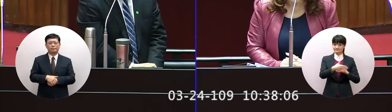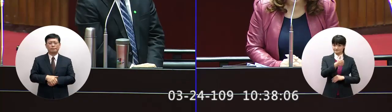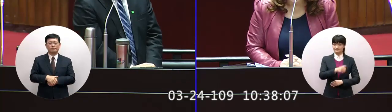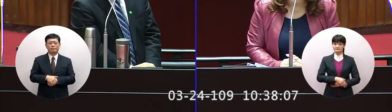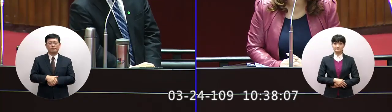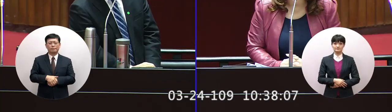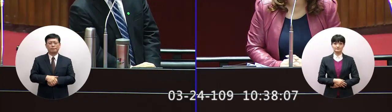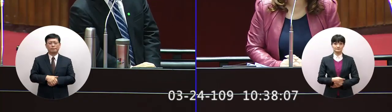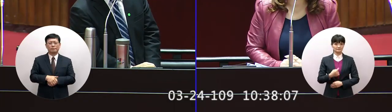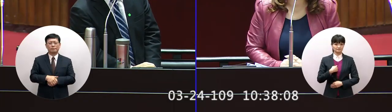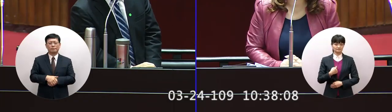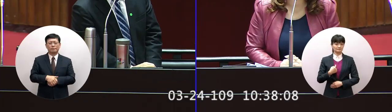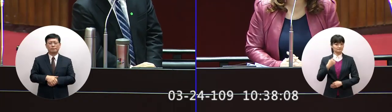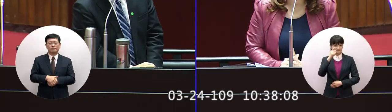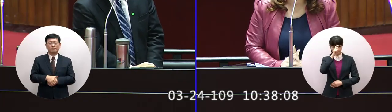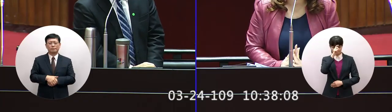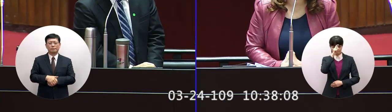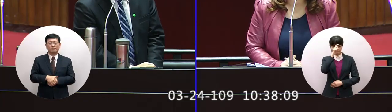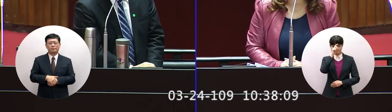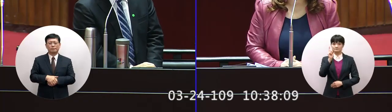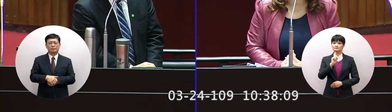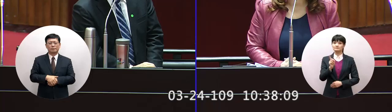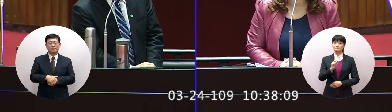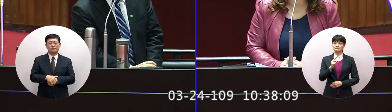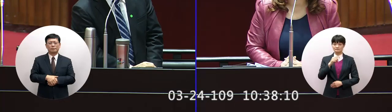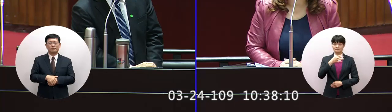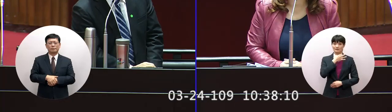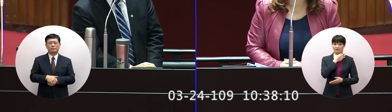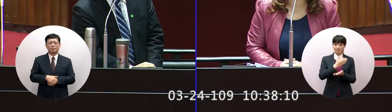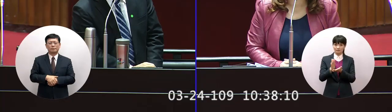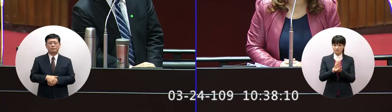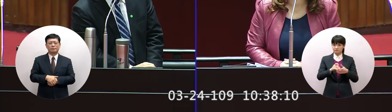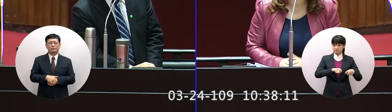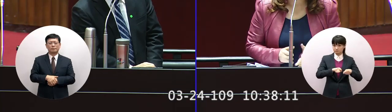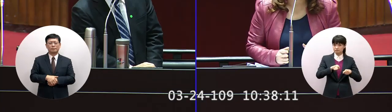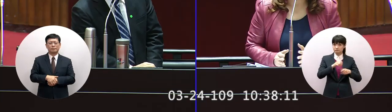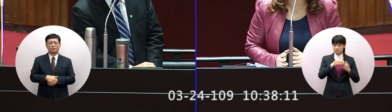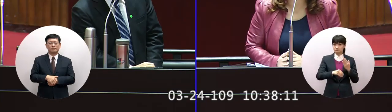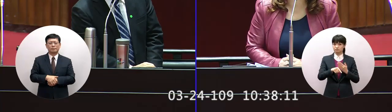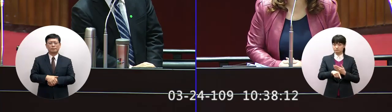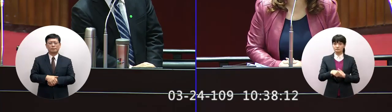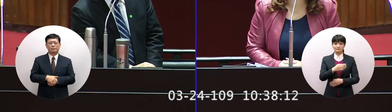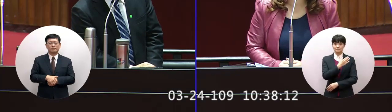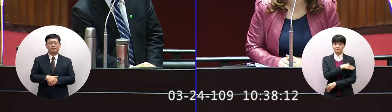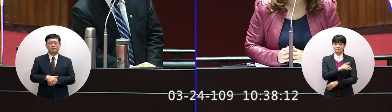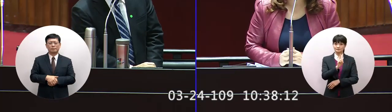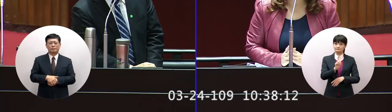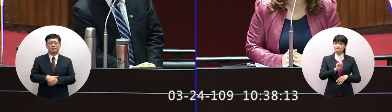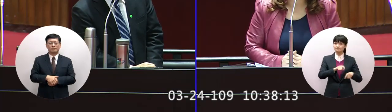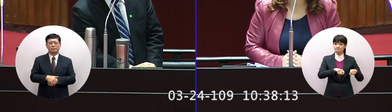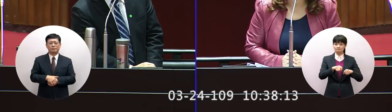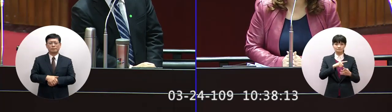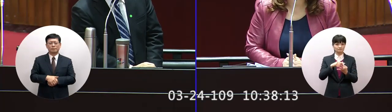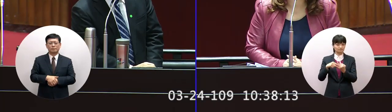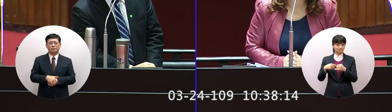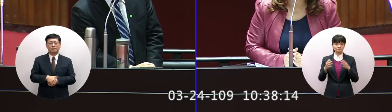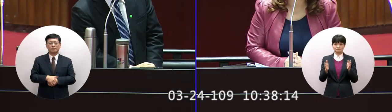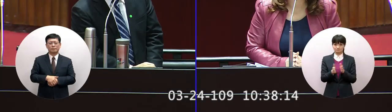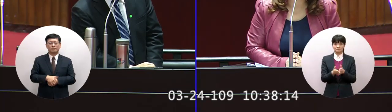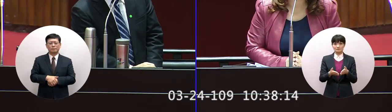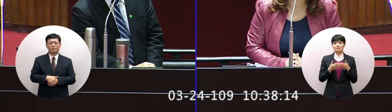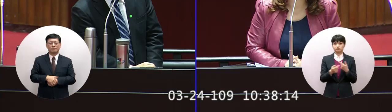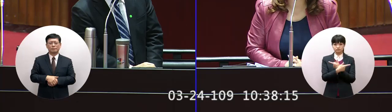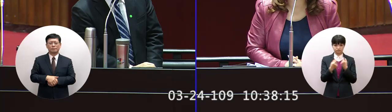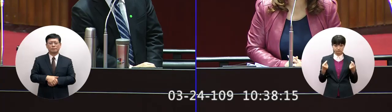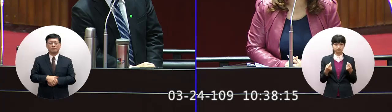长。那本席在这里最主要是希望说，在纾困方案方面，不管任何一个政策都不能够遗漏